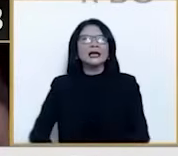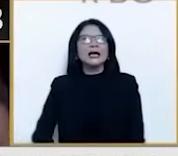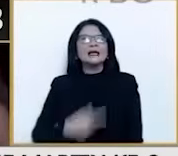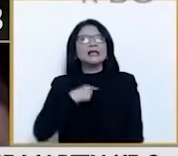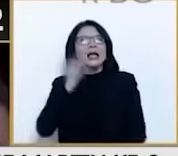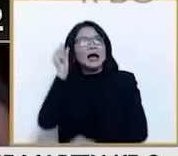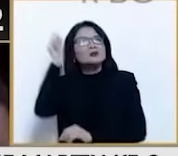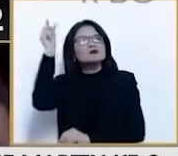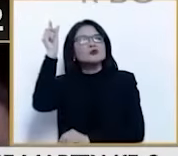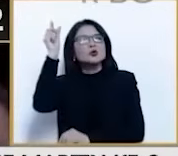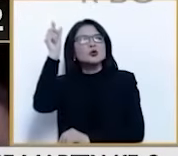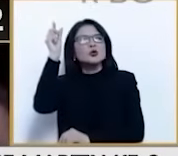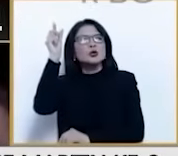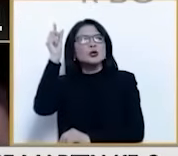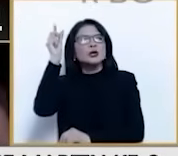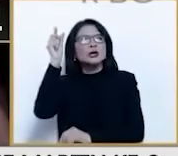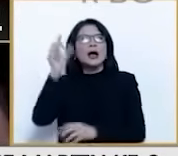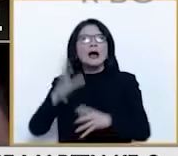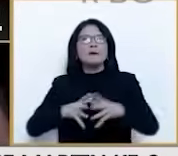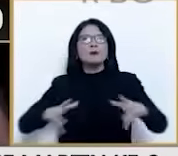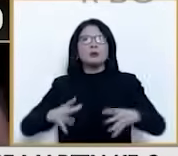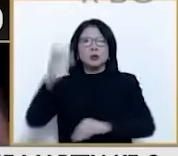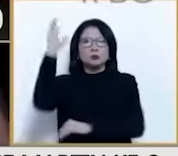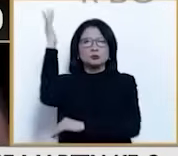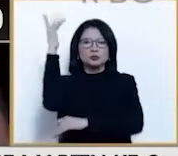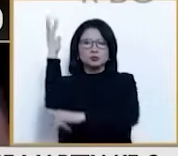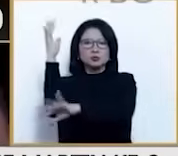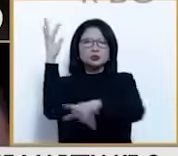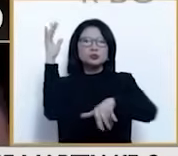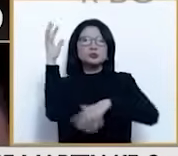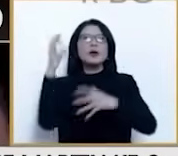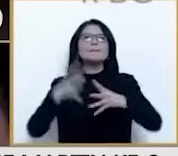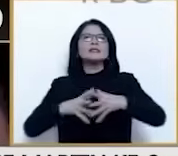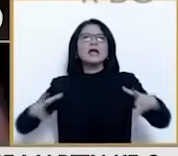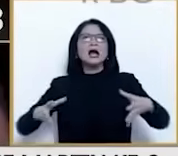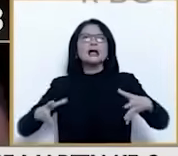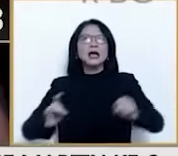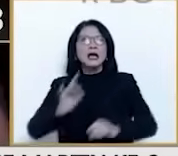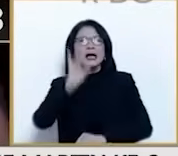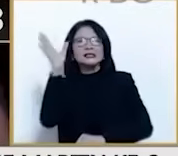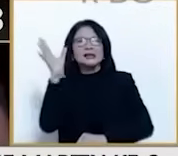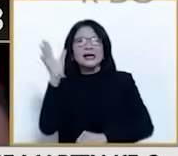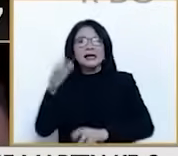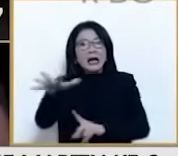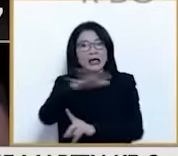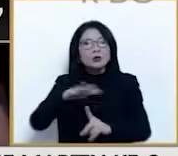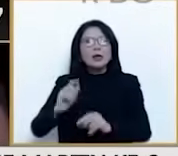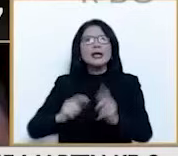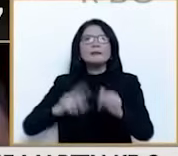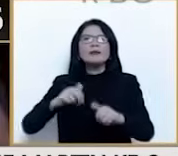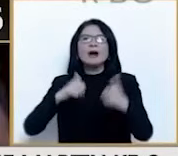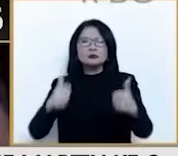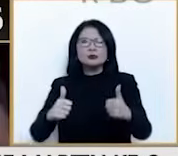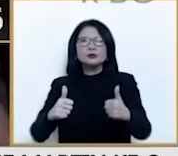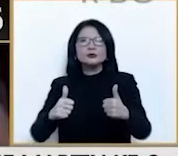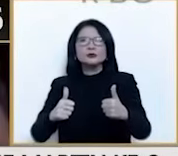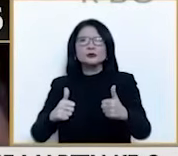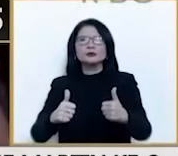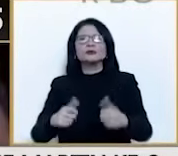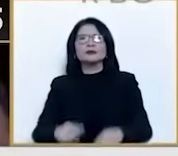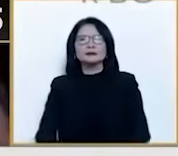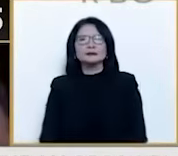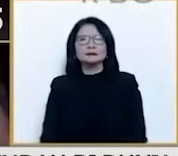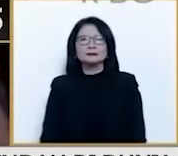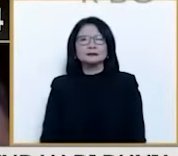akan mengusulkan giant mangrove wall. Karena apa? Selain ekosistem lebih bagus, ekologinya juga jauh